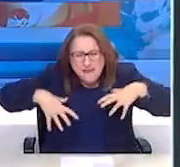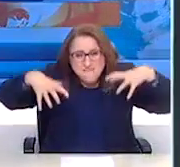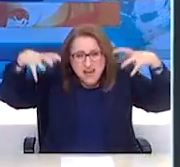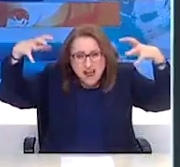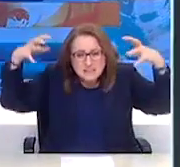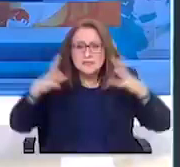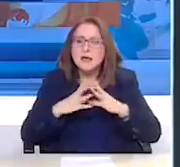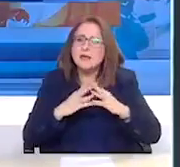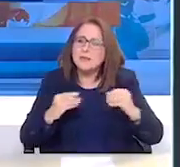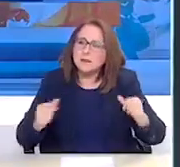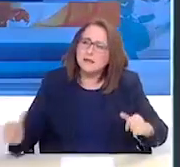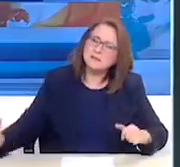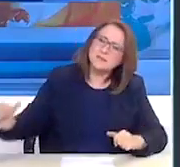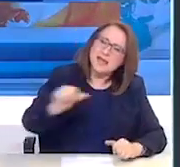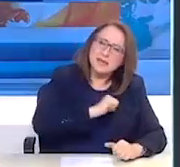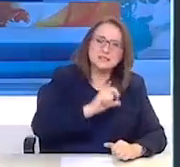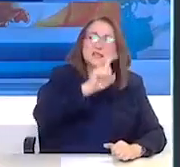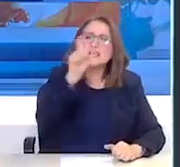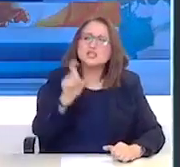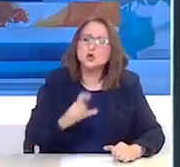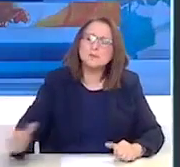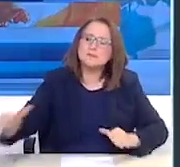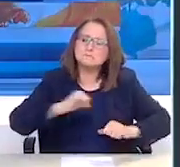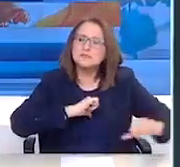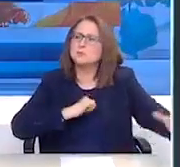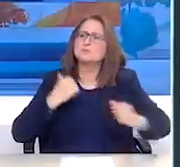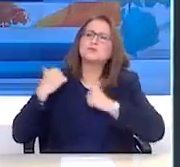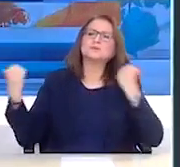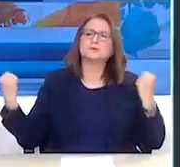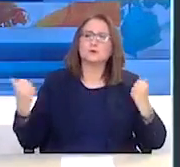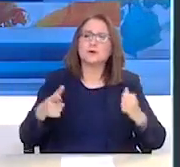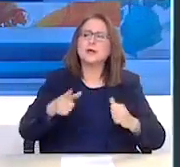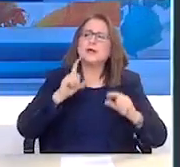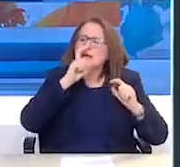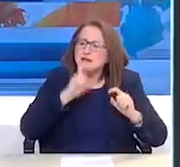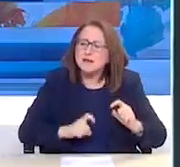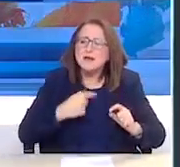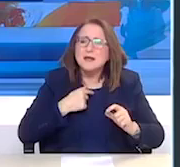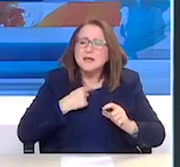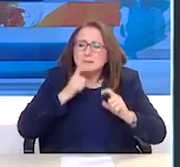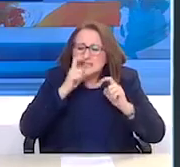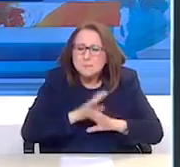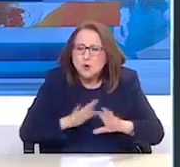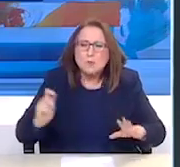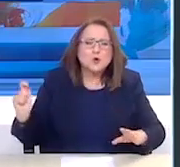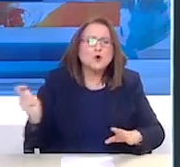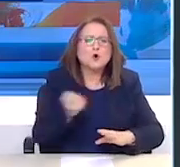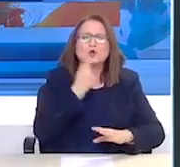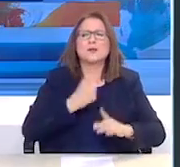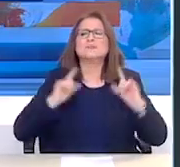χρωστάμε, επιβάλλεται, εξυπακούεται. Κανείς. Ας μείνουμε σπίτι και μόνο σπίτι.